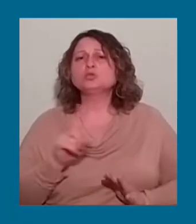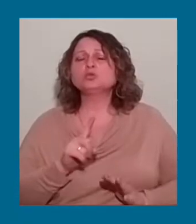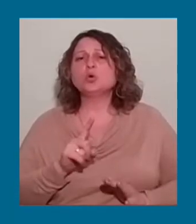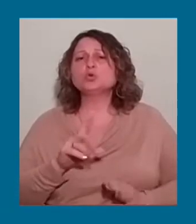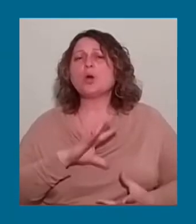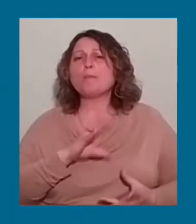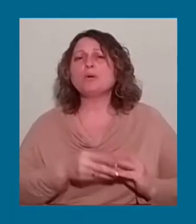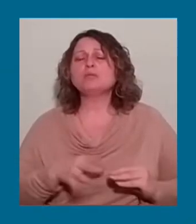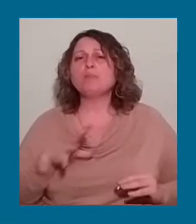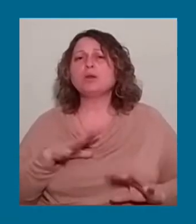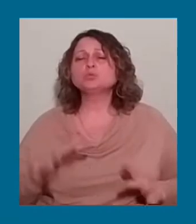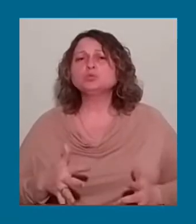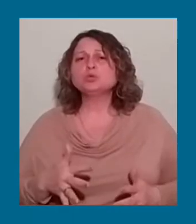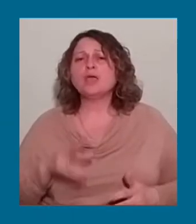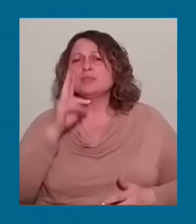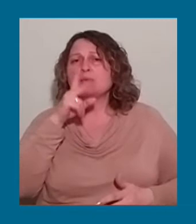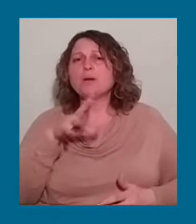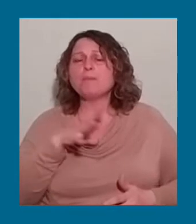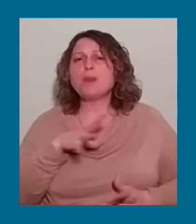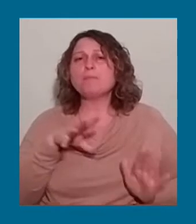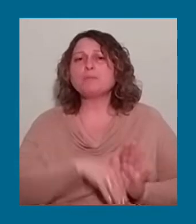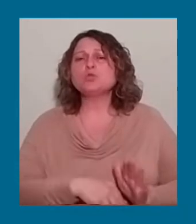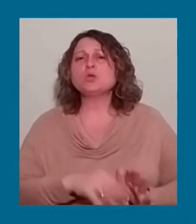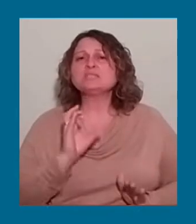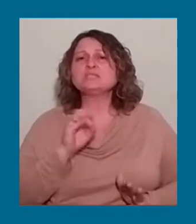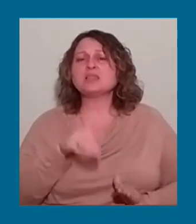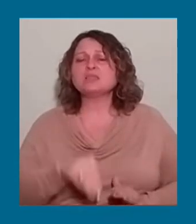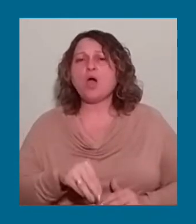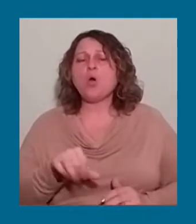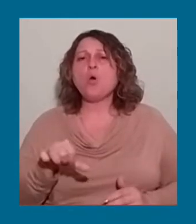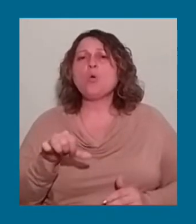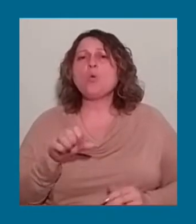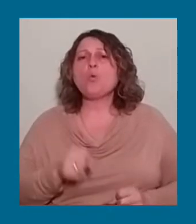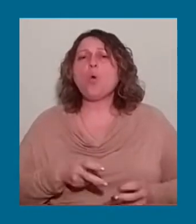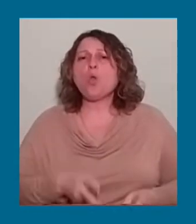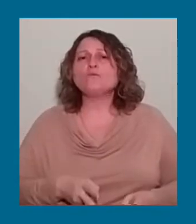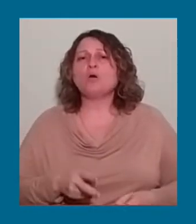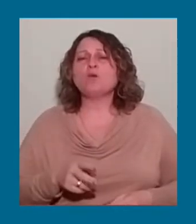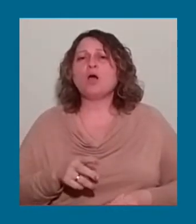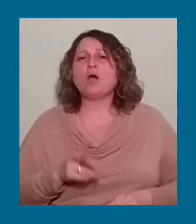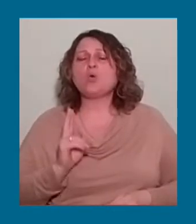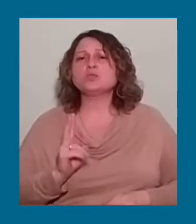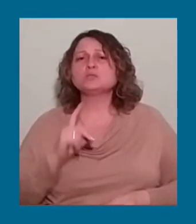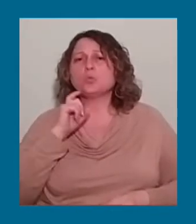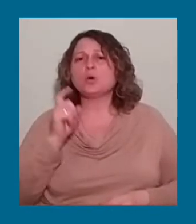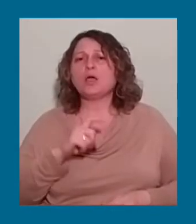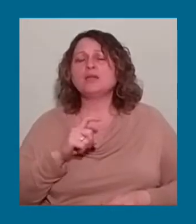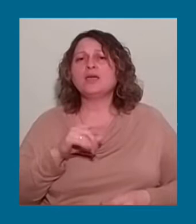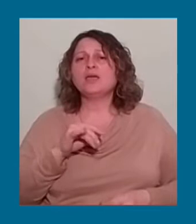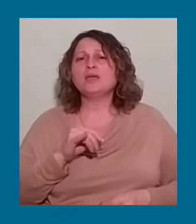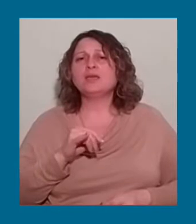и в неправильно примененной статье уголовного закона. И в комплексе это нам дало